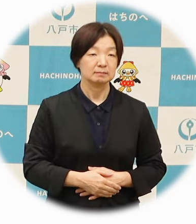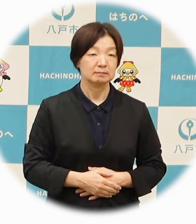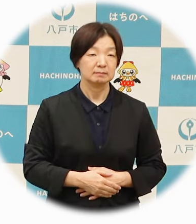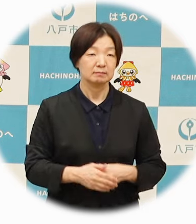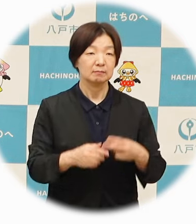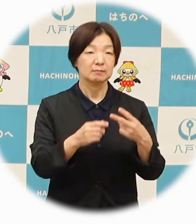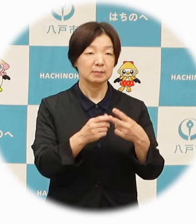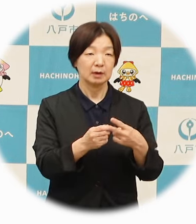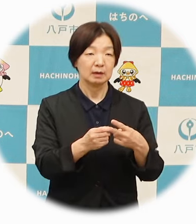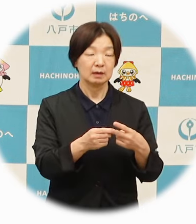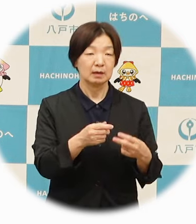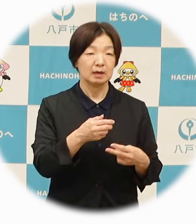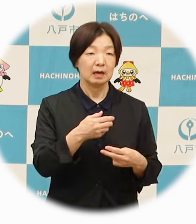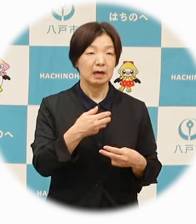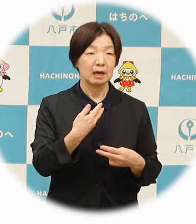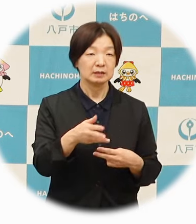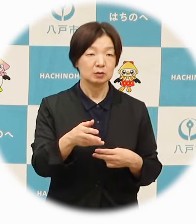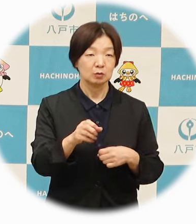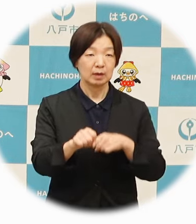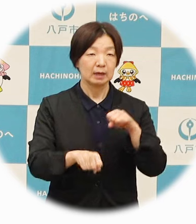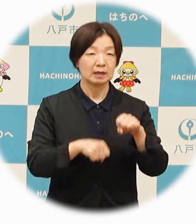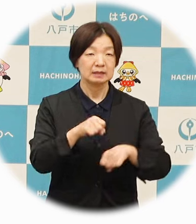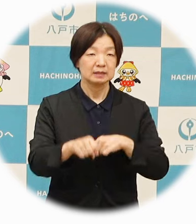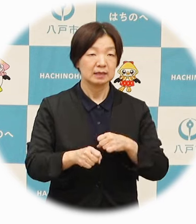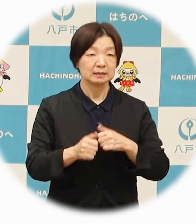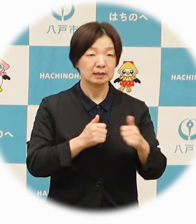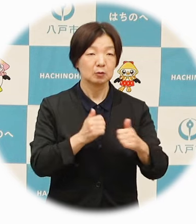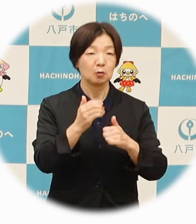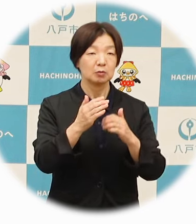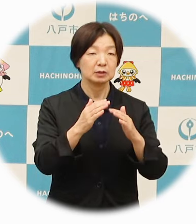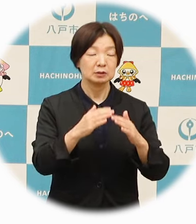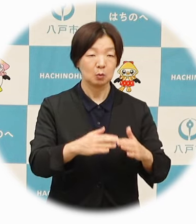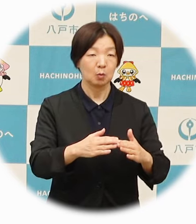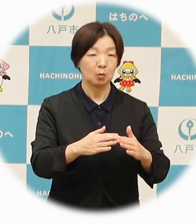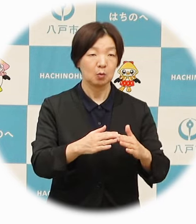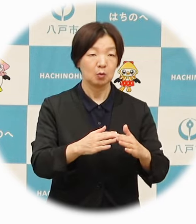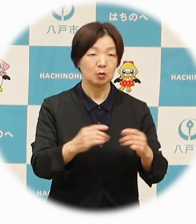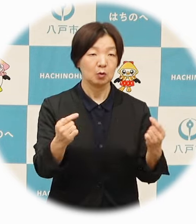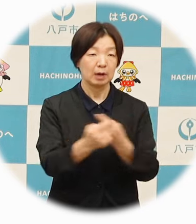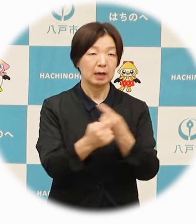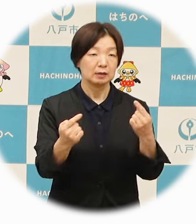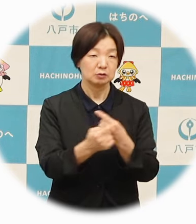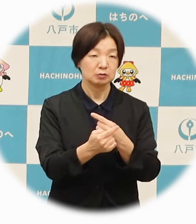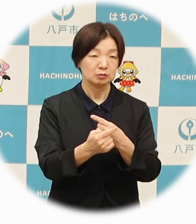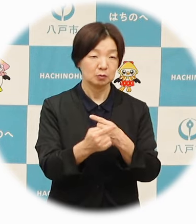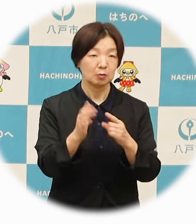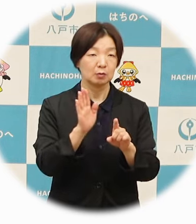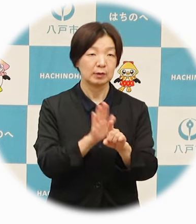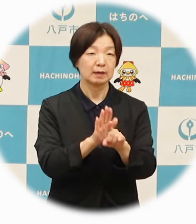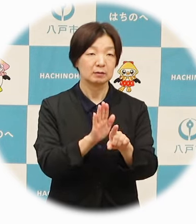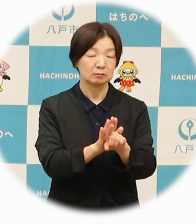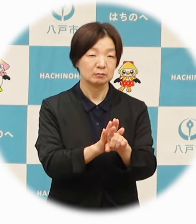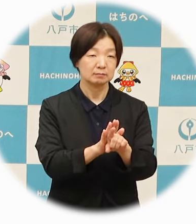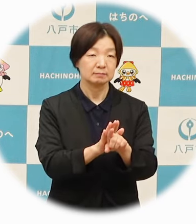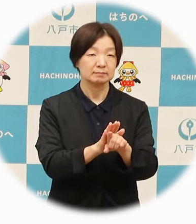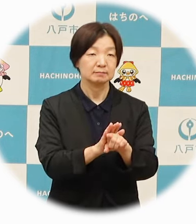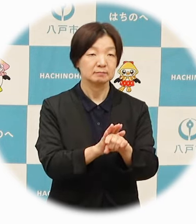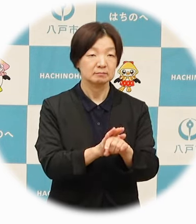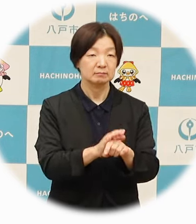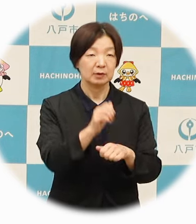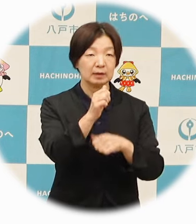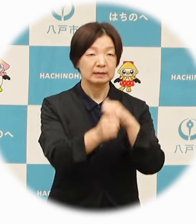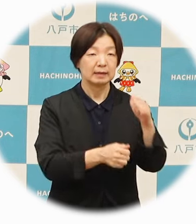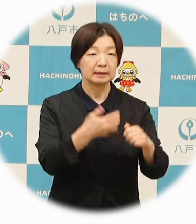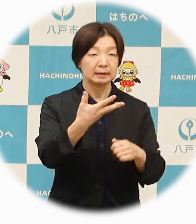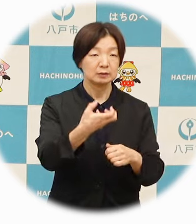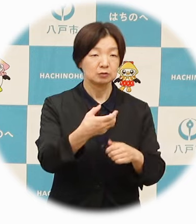つ目は八戸自転車競技場の改修に対する継続的な支援についてであります。これは第80